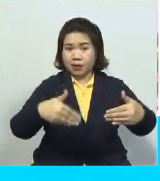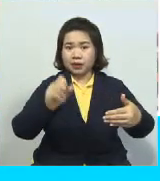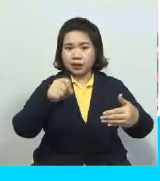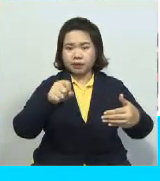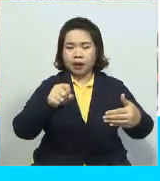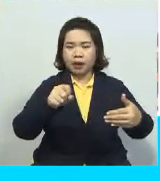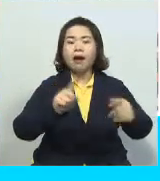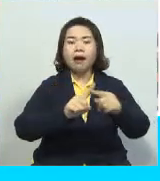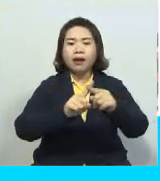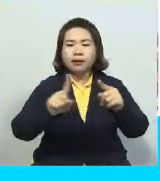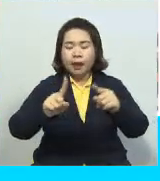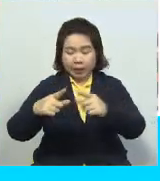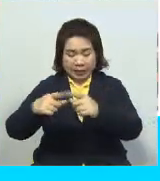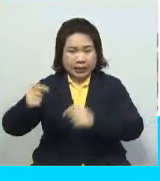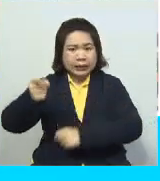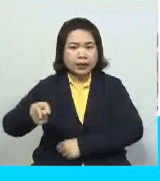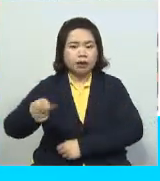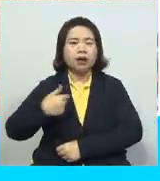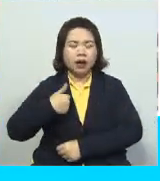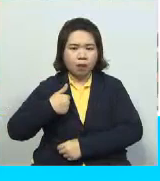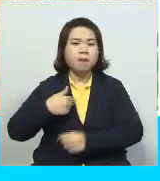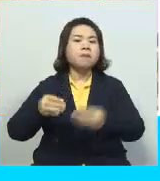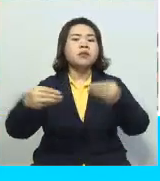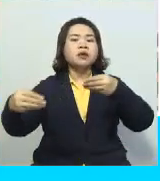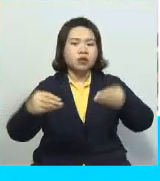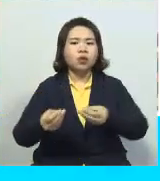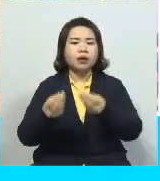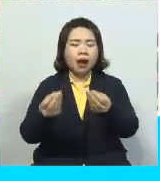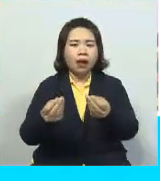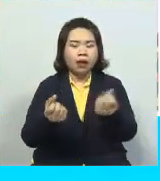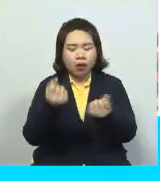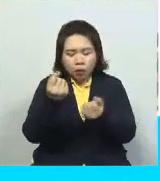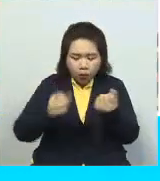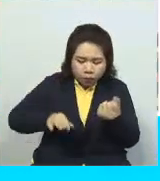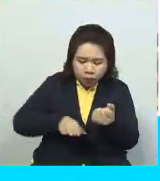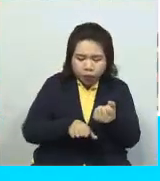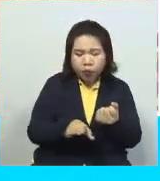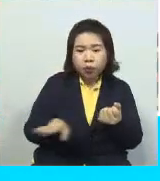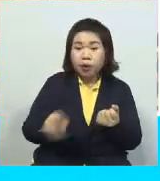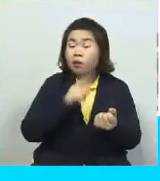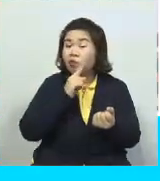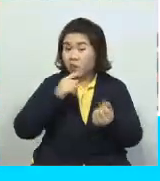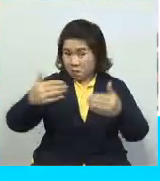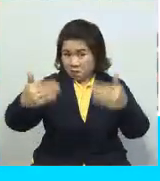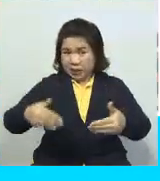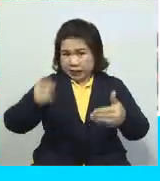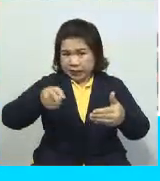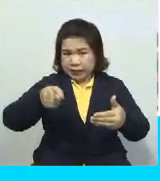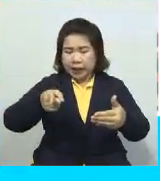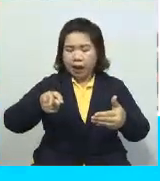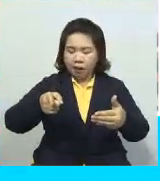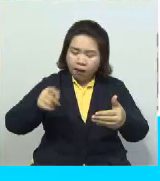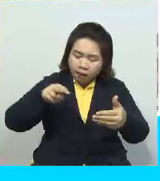าในสถานการณ์จริงเราก็ยังผ่อนคลายพี่น้องประชาชนยังเดินทางพอเราจะปิดการจราจรจริงๆตอนนั้นเนี่